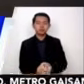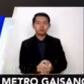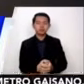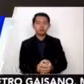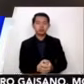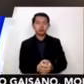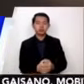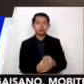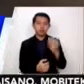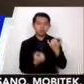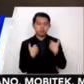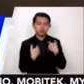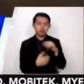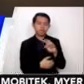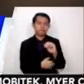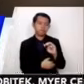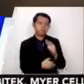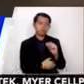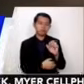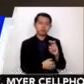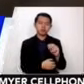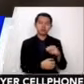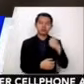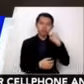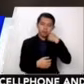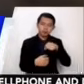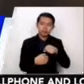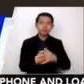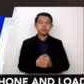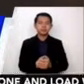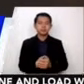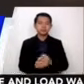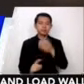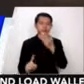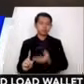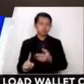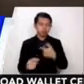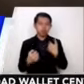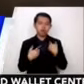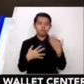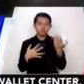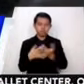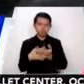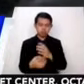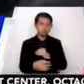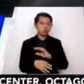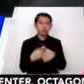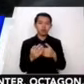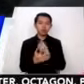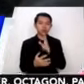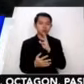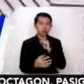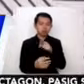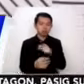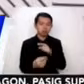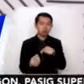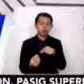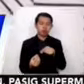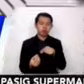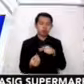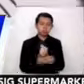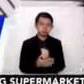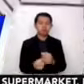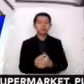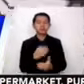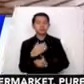You have the right to remain silent. Anything you say can and will be held against you in the court of law. Sa mailalim si Guo sa